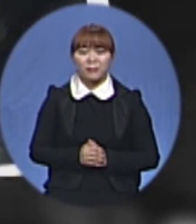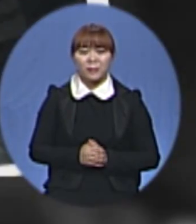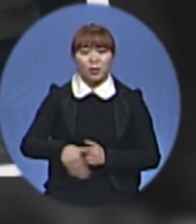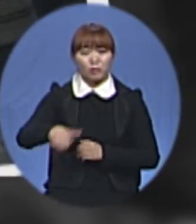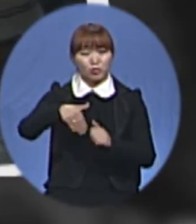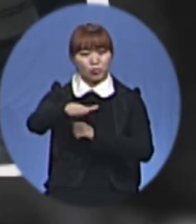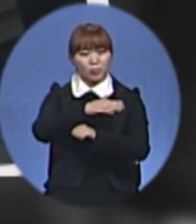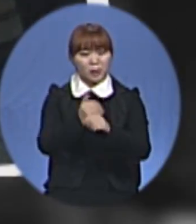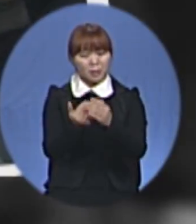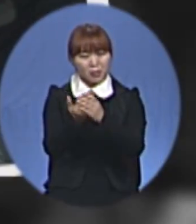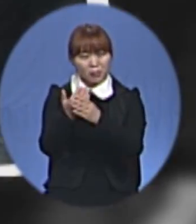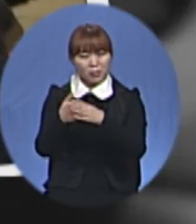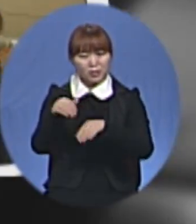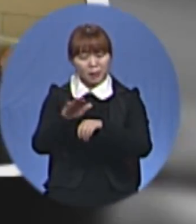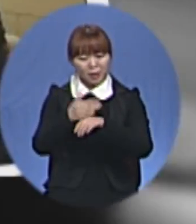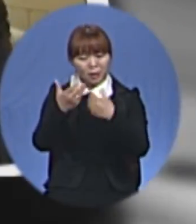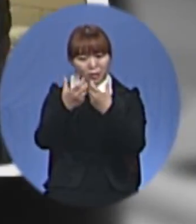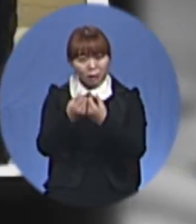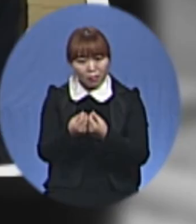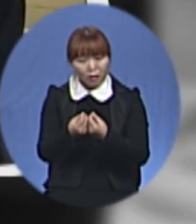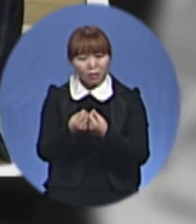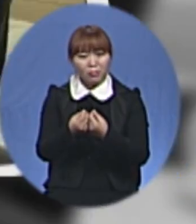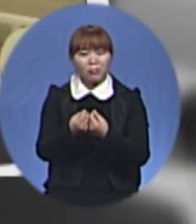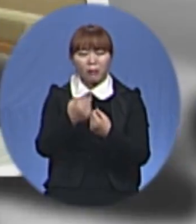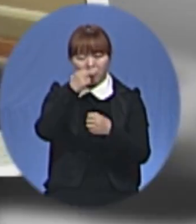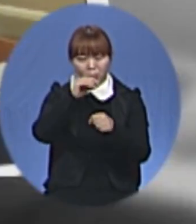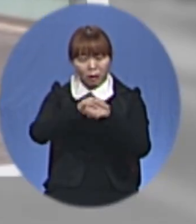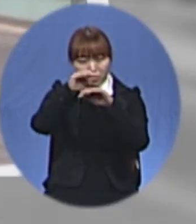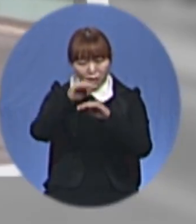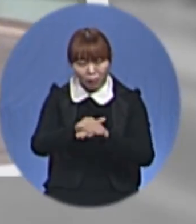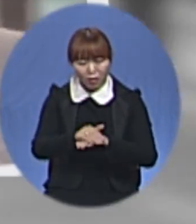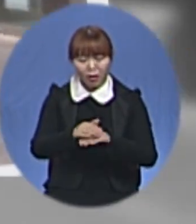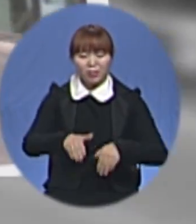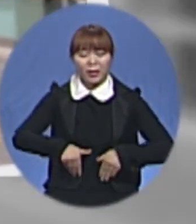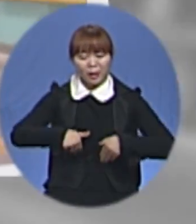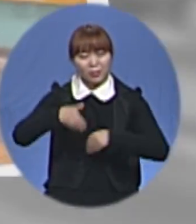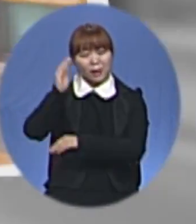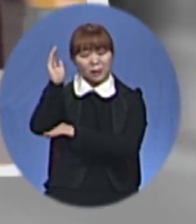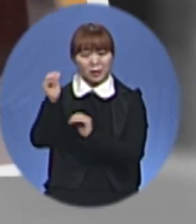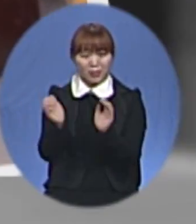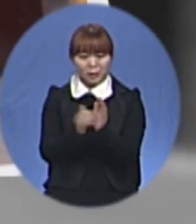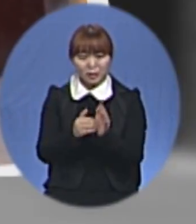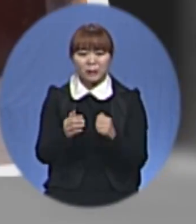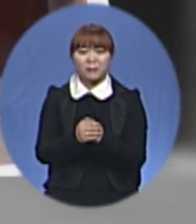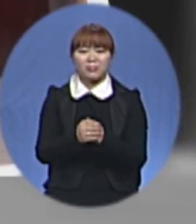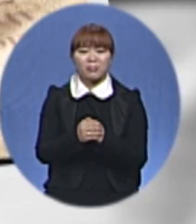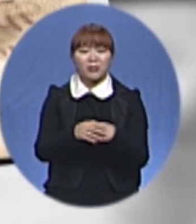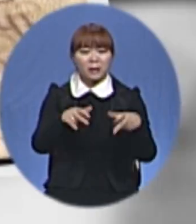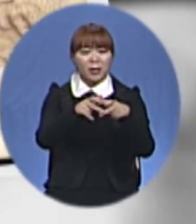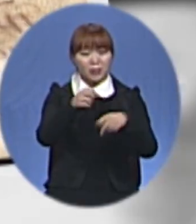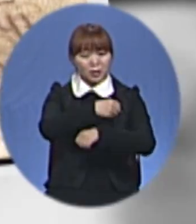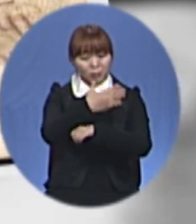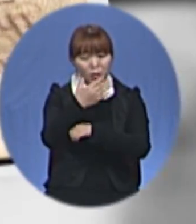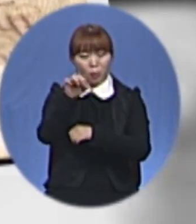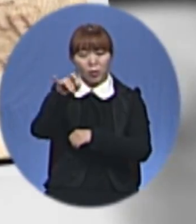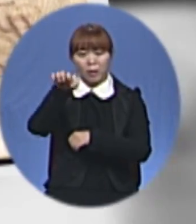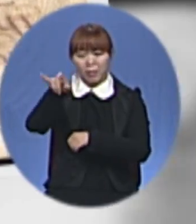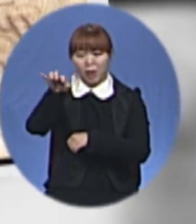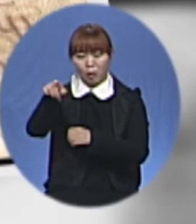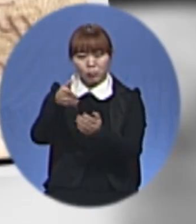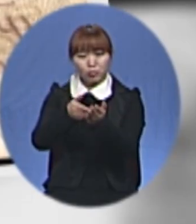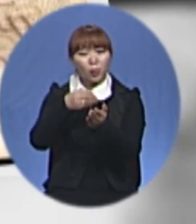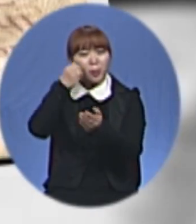우리 주변에서 일어나는 불공정한 사례부터 억울한 사연, 따뜻한 미담까지 장애인신문과